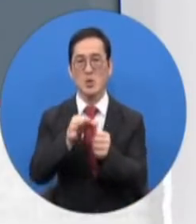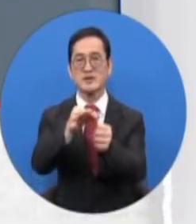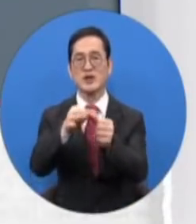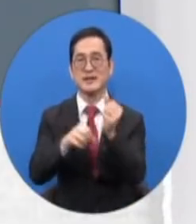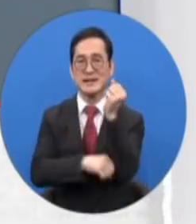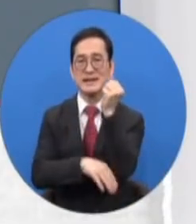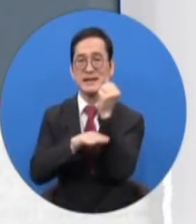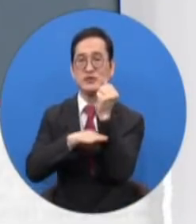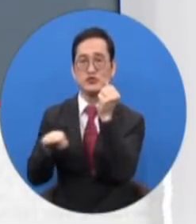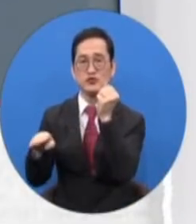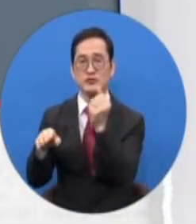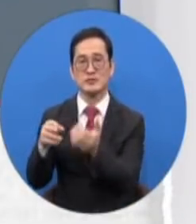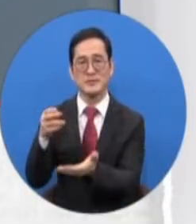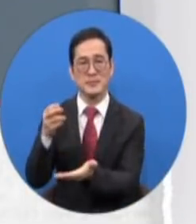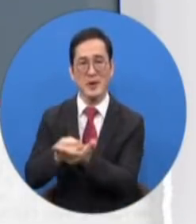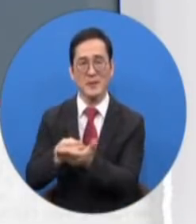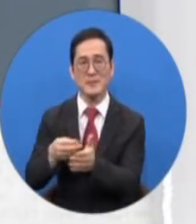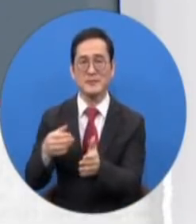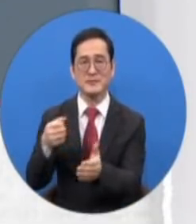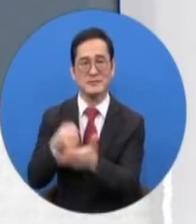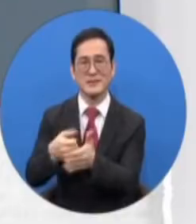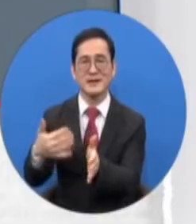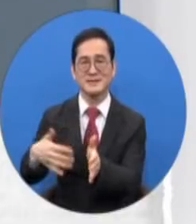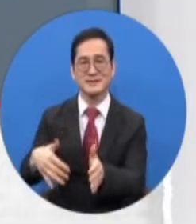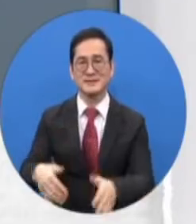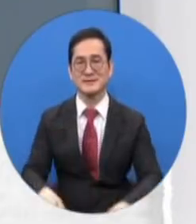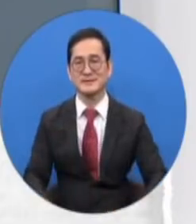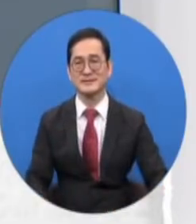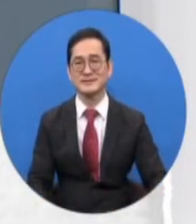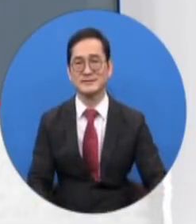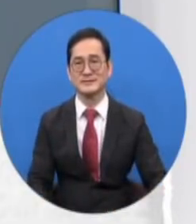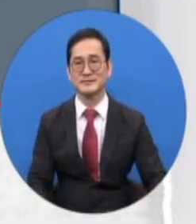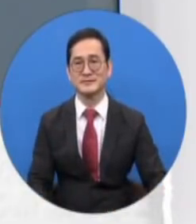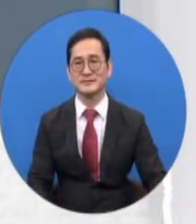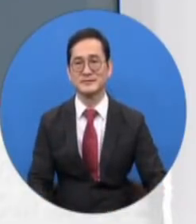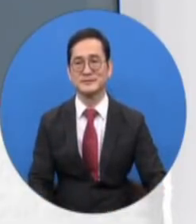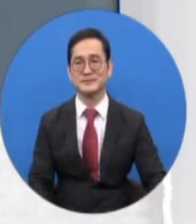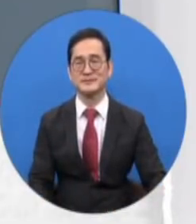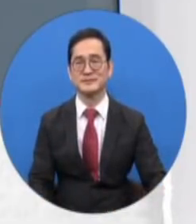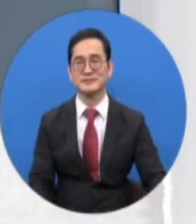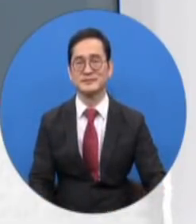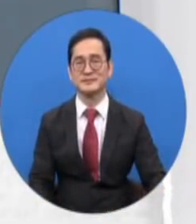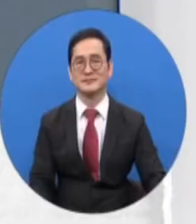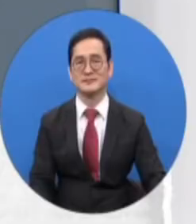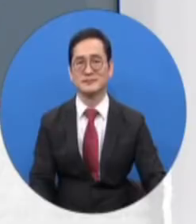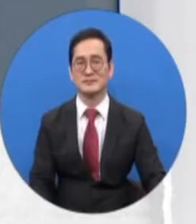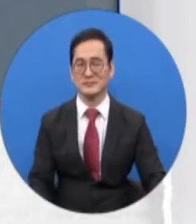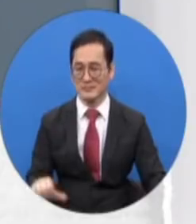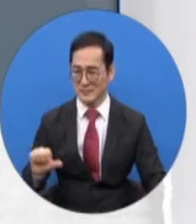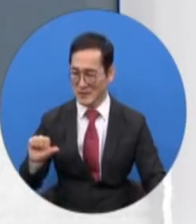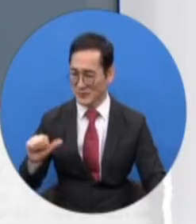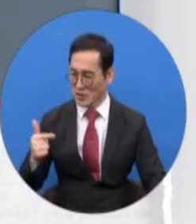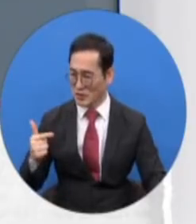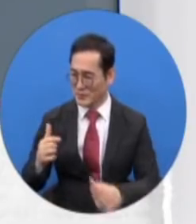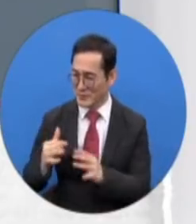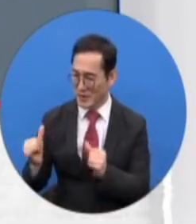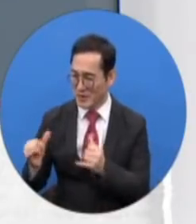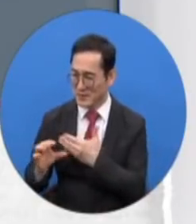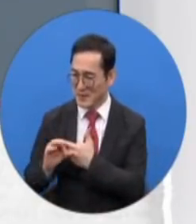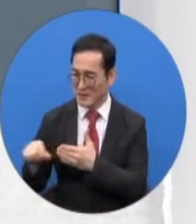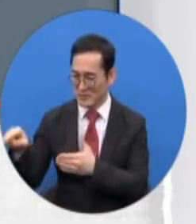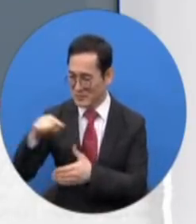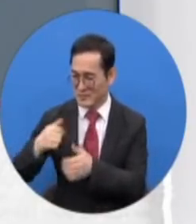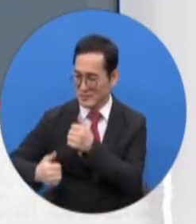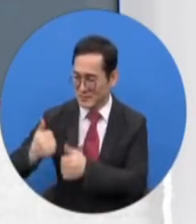대해서 잡히는 공간이 구성이 안 됐으니까요. 경선을 합니까? 기본적으로 아마 광역단체장은 경선을 하는 걸로 알고